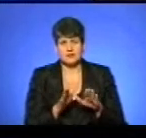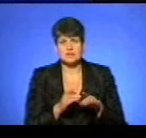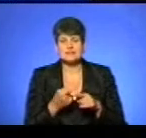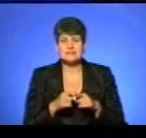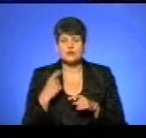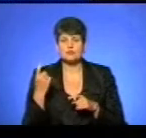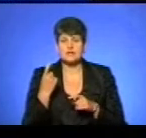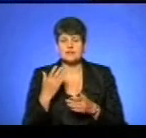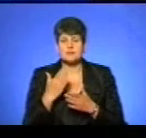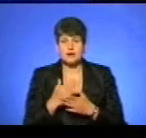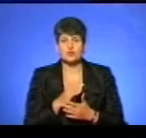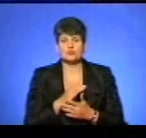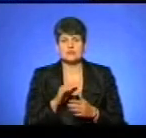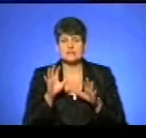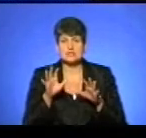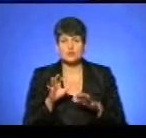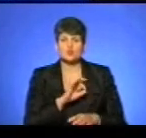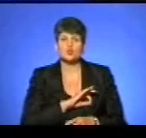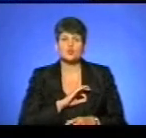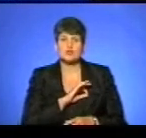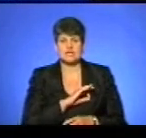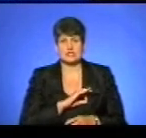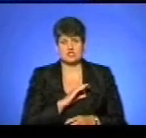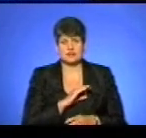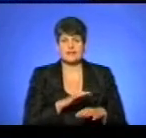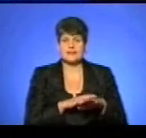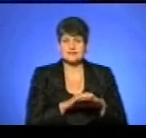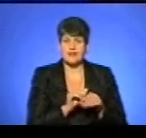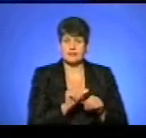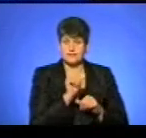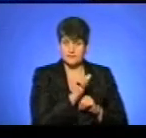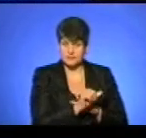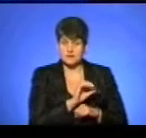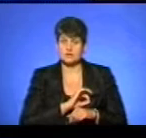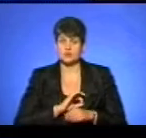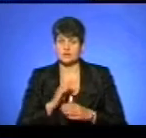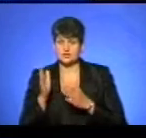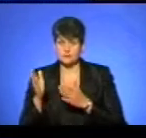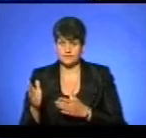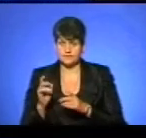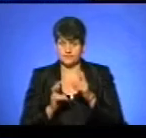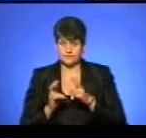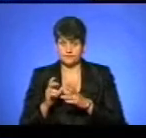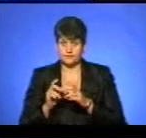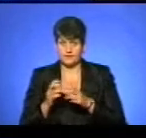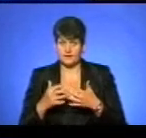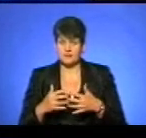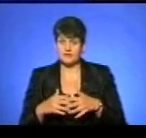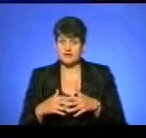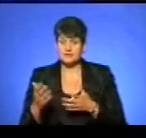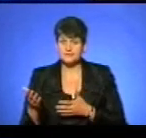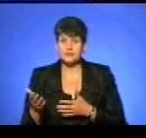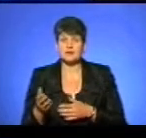господарства, які мають статус юридичної особи. Угу. Розумієте, населення – це населення, юридична особа. Зрозуміло. Але пан Євген сказав, що от